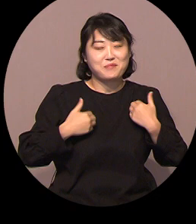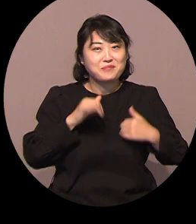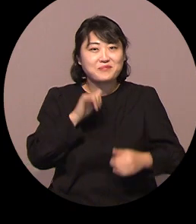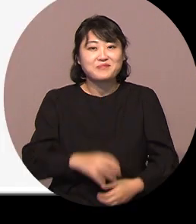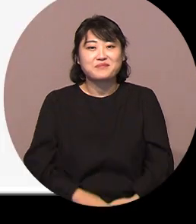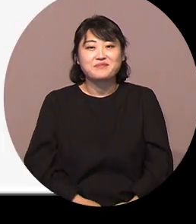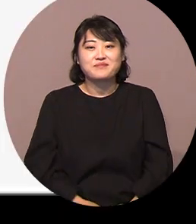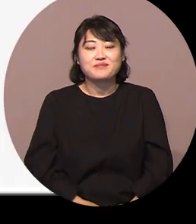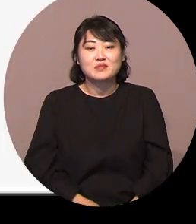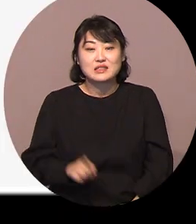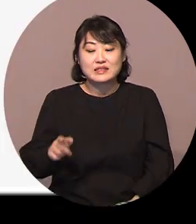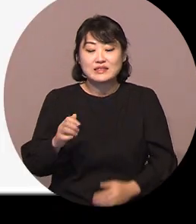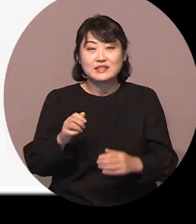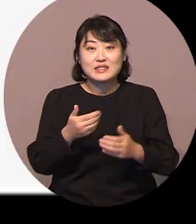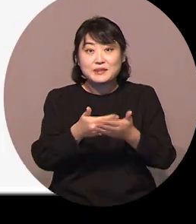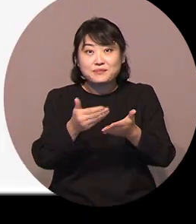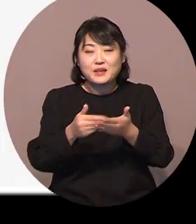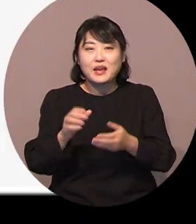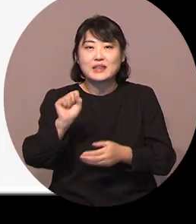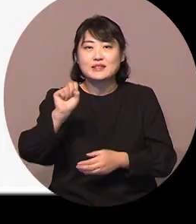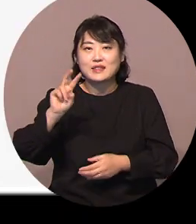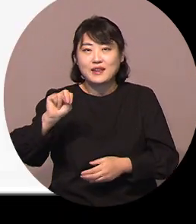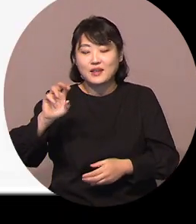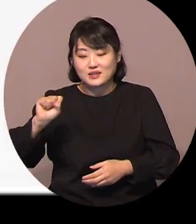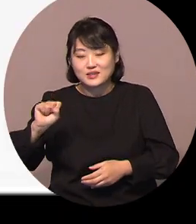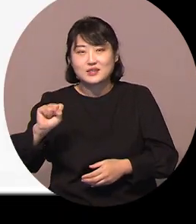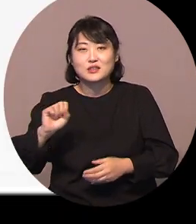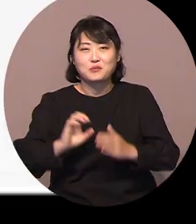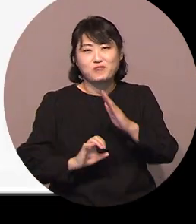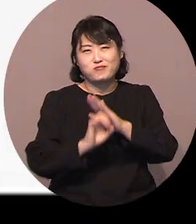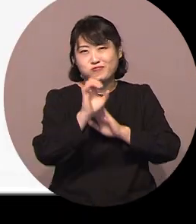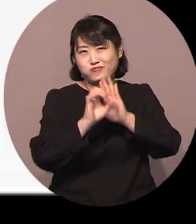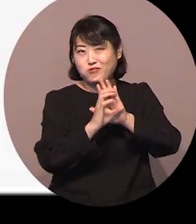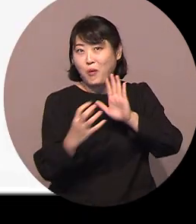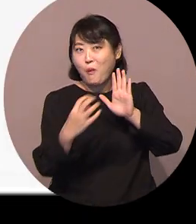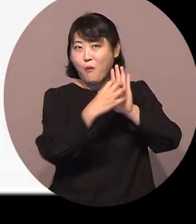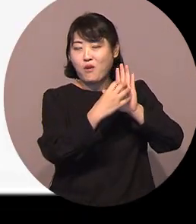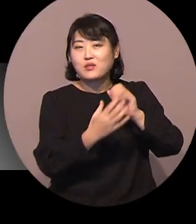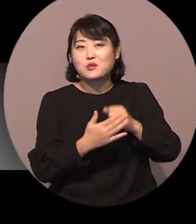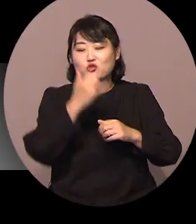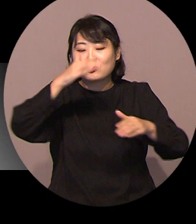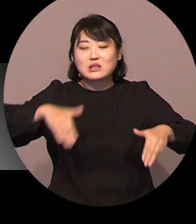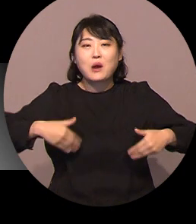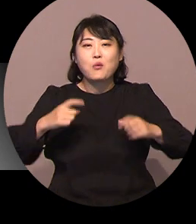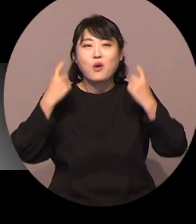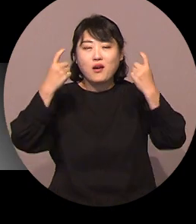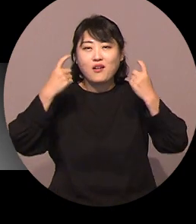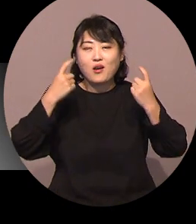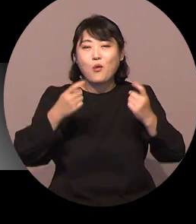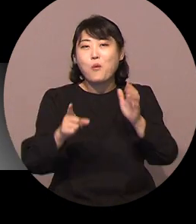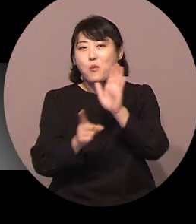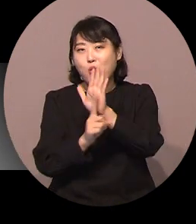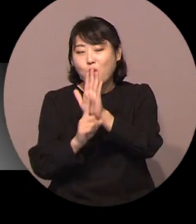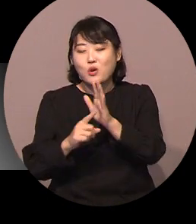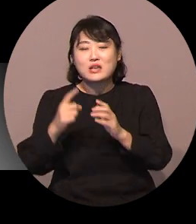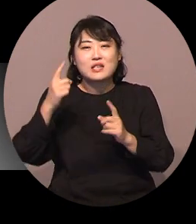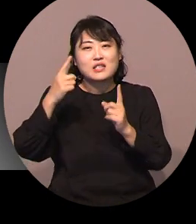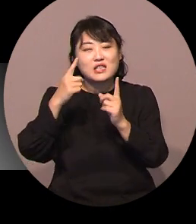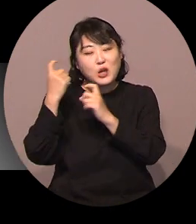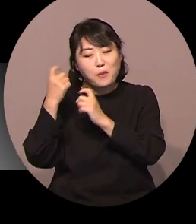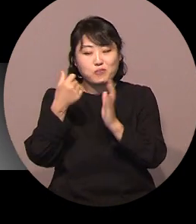제단은이 캐릭터를 SNS 인쇄물 홍보에 활용해 충남 관광지를 알리고 기념품으로도